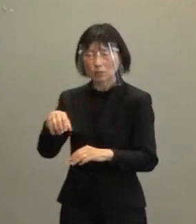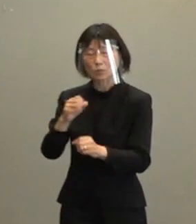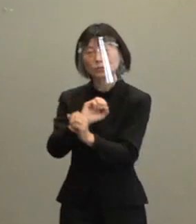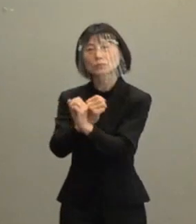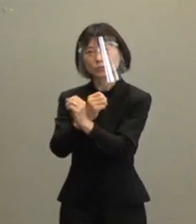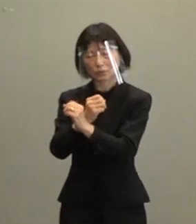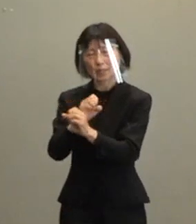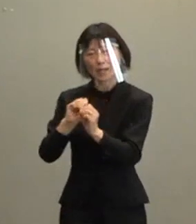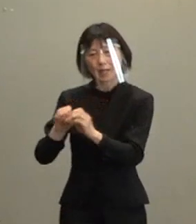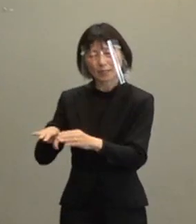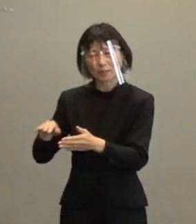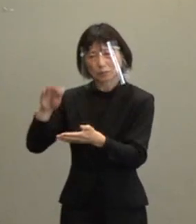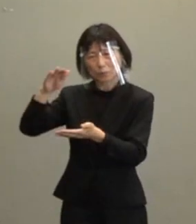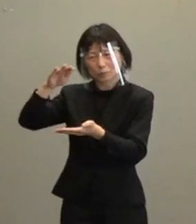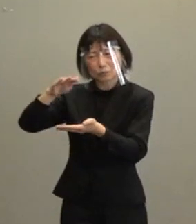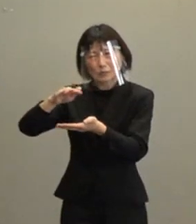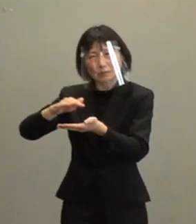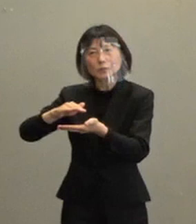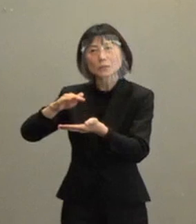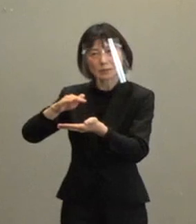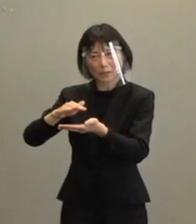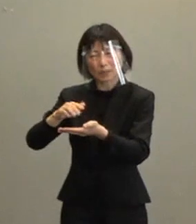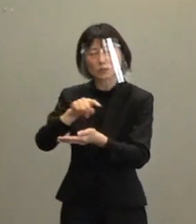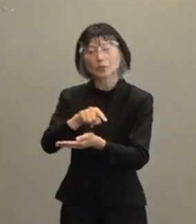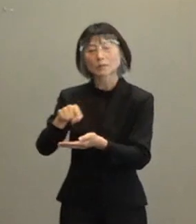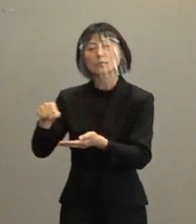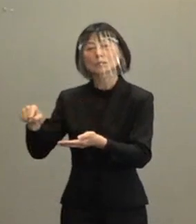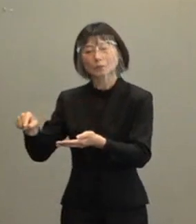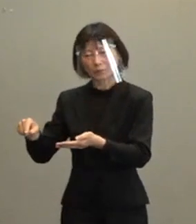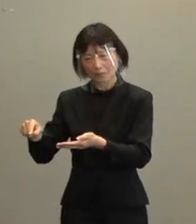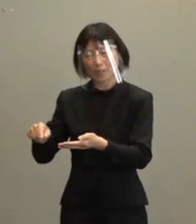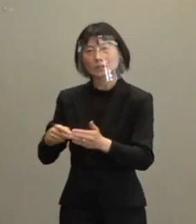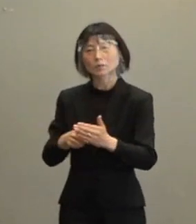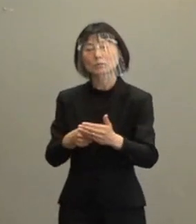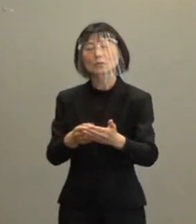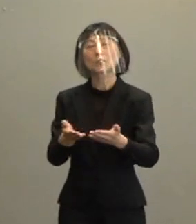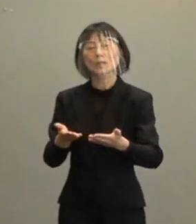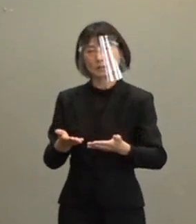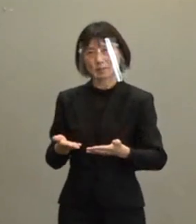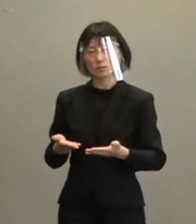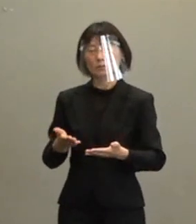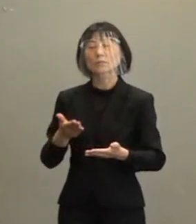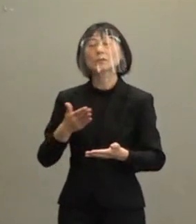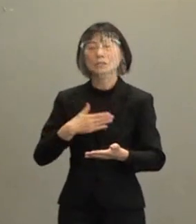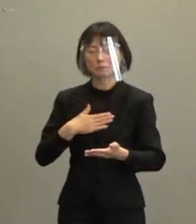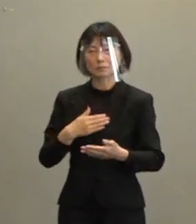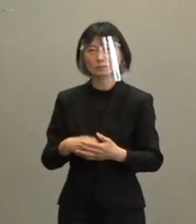り廃棄量が少なくなるようにですね、それはそれぞれのところで努めていただいているというふうに承知をしております。